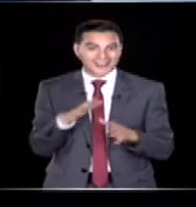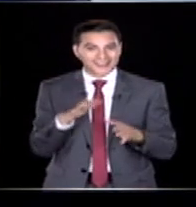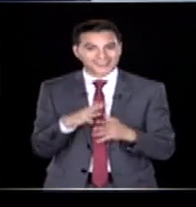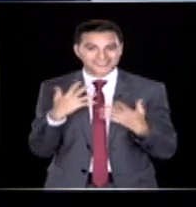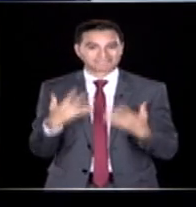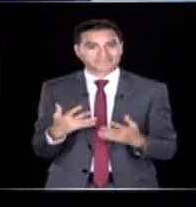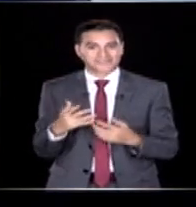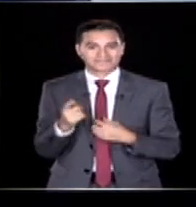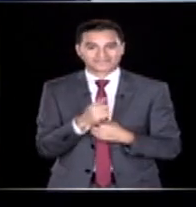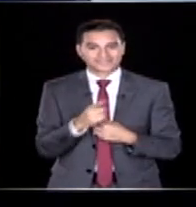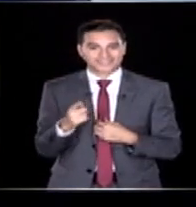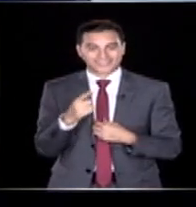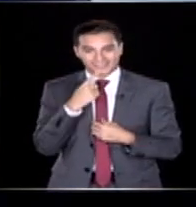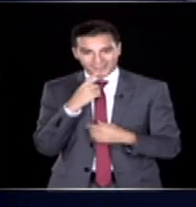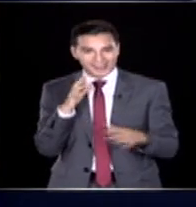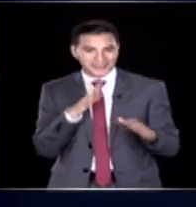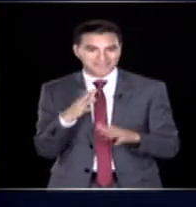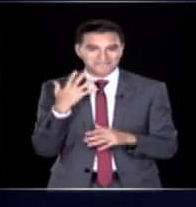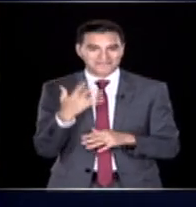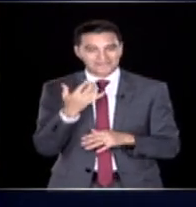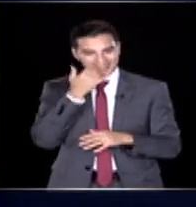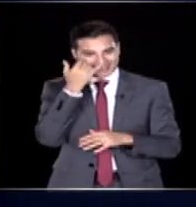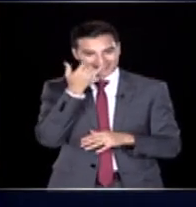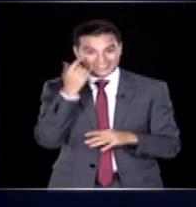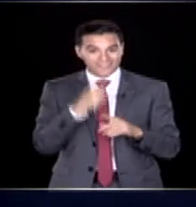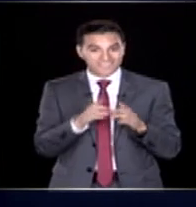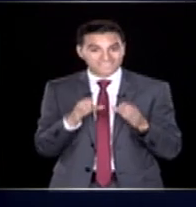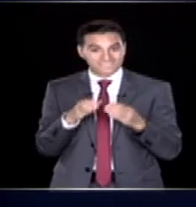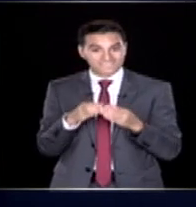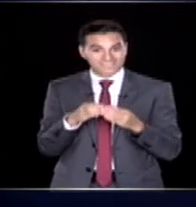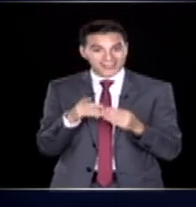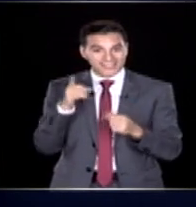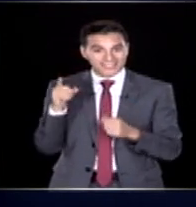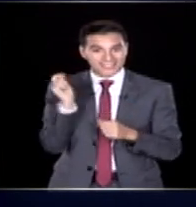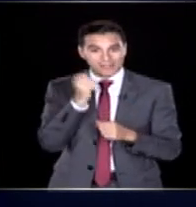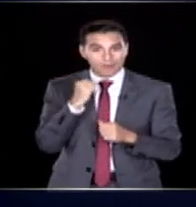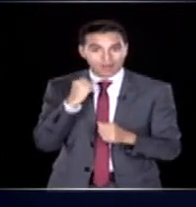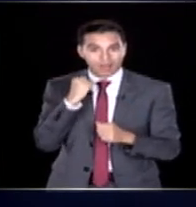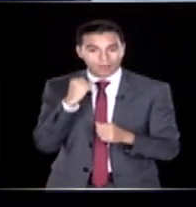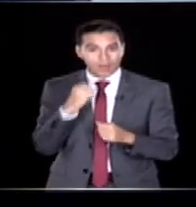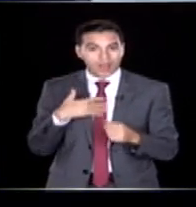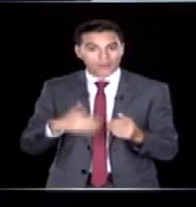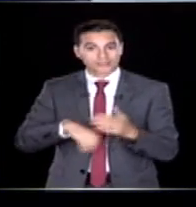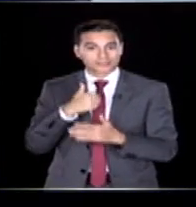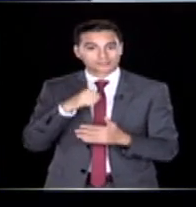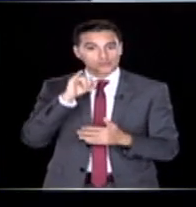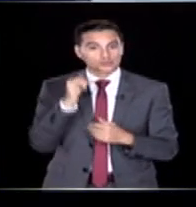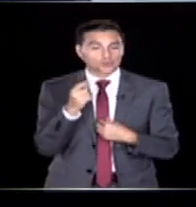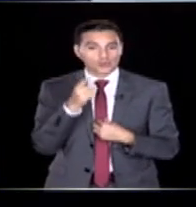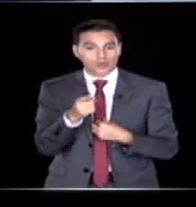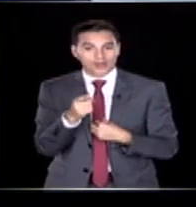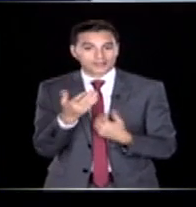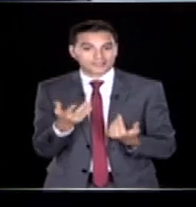حلوة الأجواء جميلة. مش بس الأجواء جميلة، ده فريق ساموراي عايزك تاخد الجوكر. شوف ثقتهم فيك